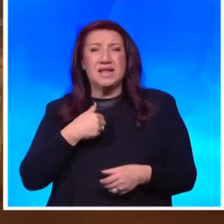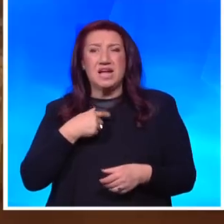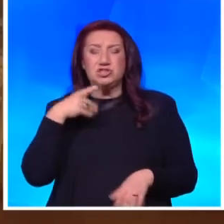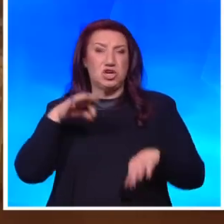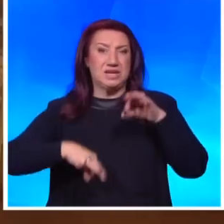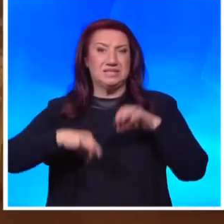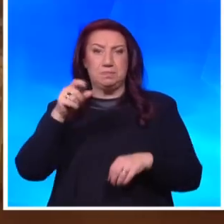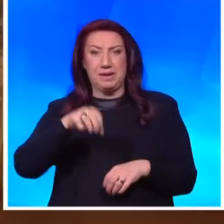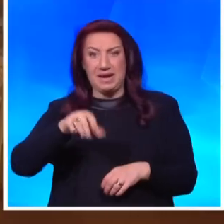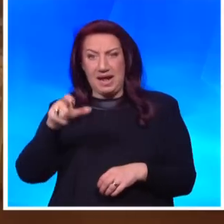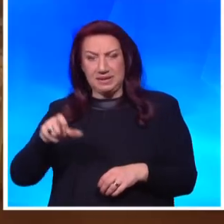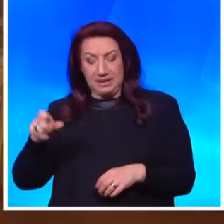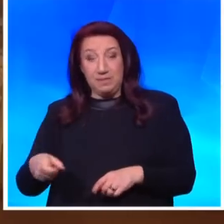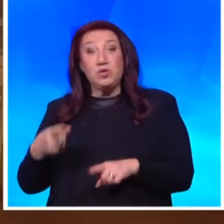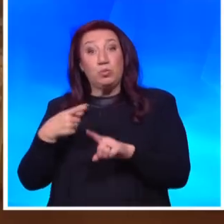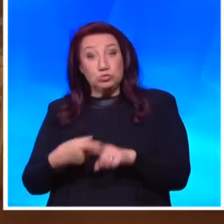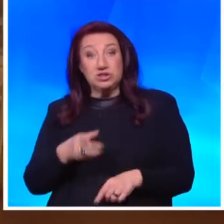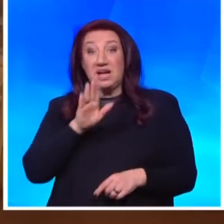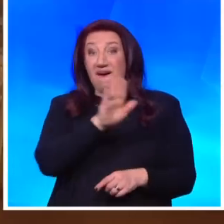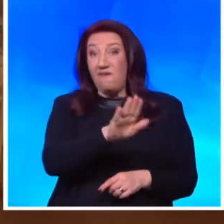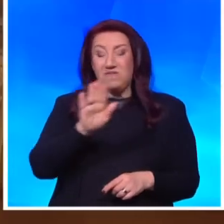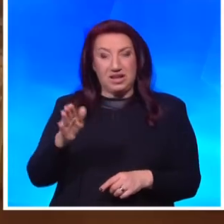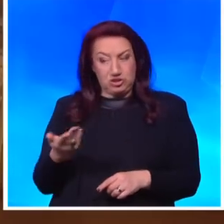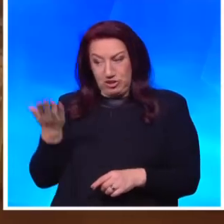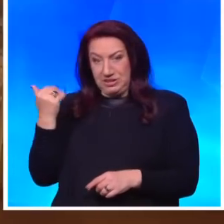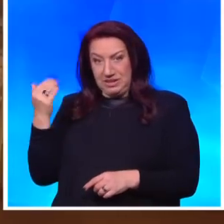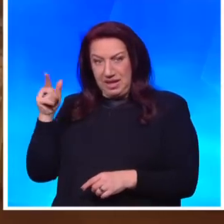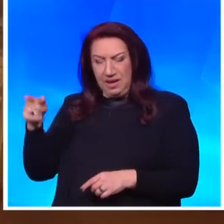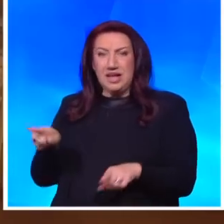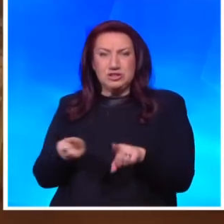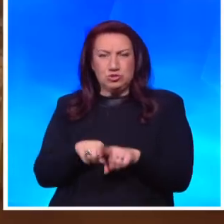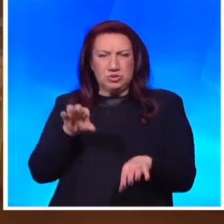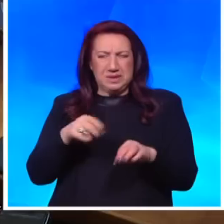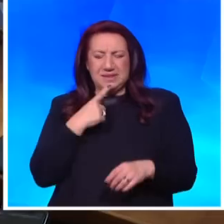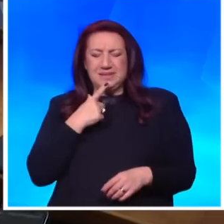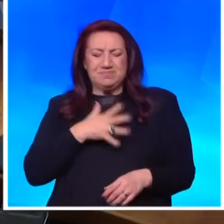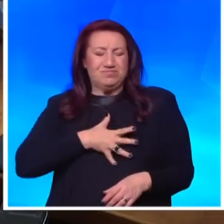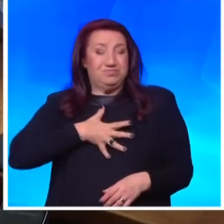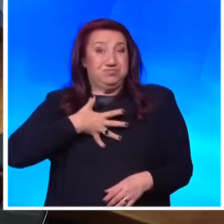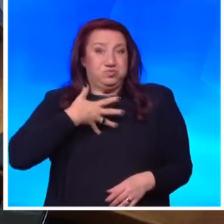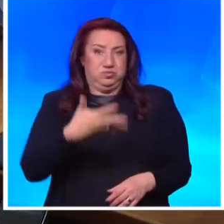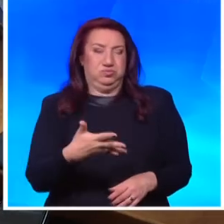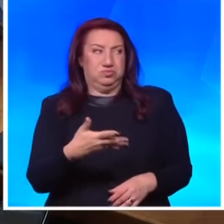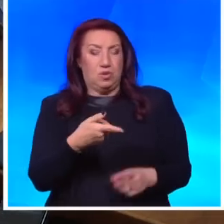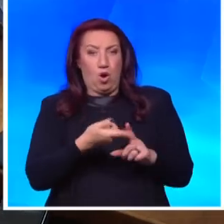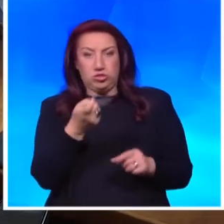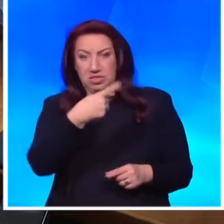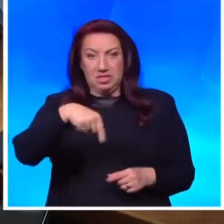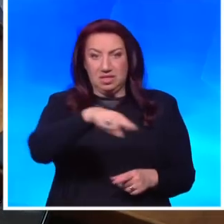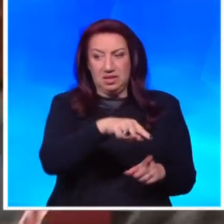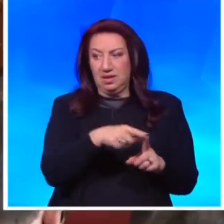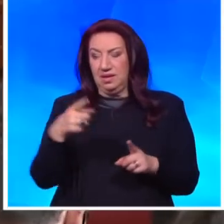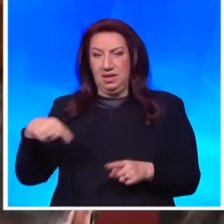ще призовем и всички ваши доскорошни омерзени избиратели да дойдат